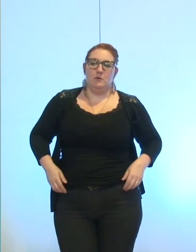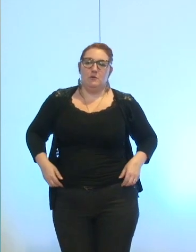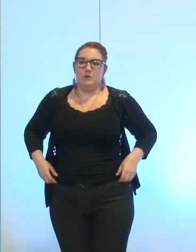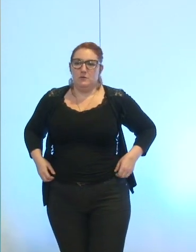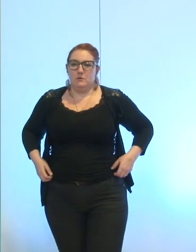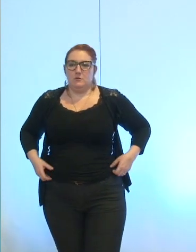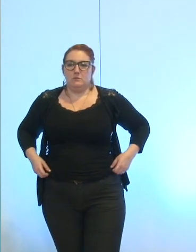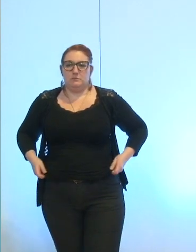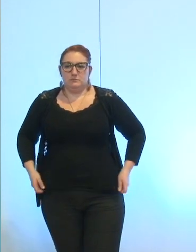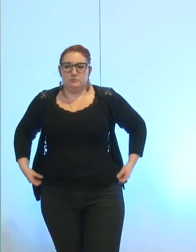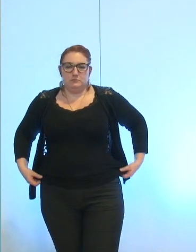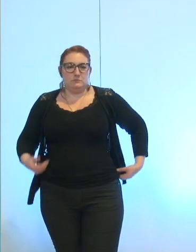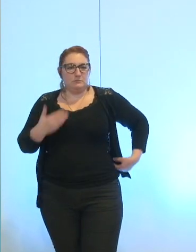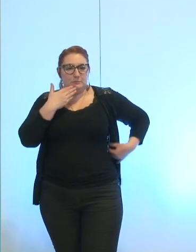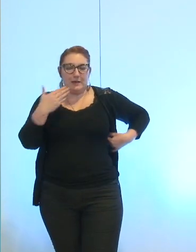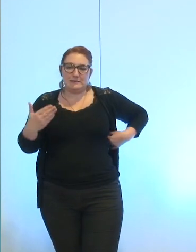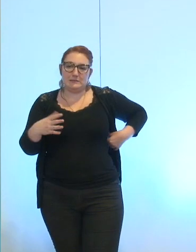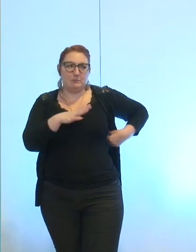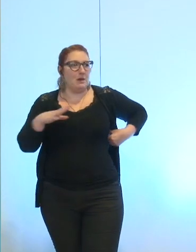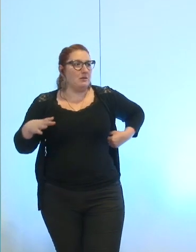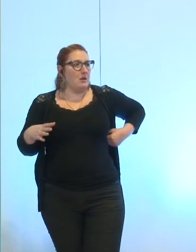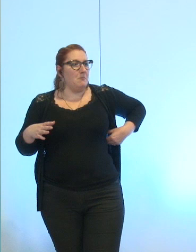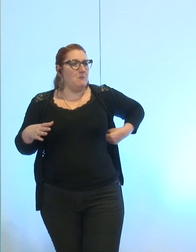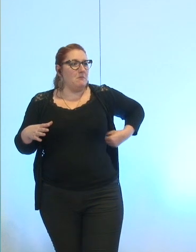délibération merci Madame